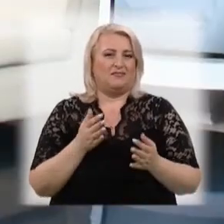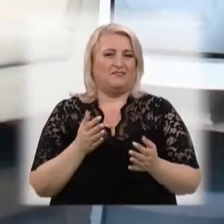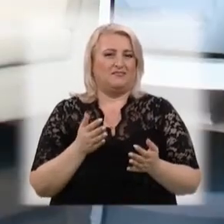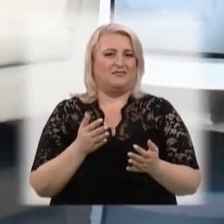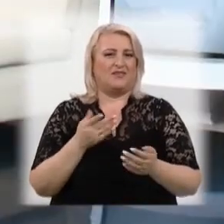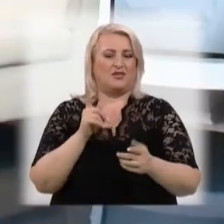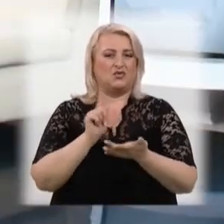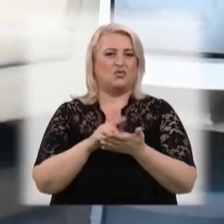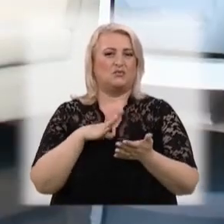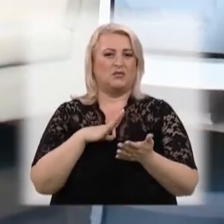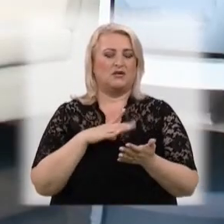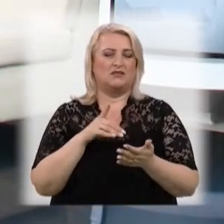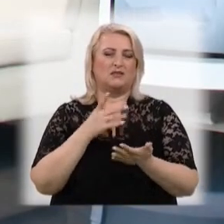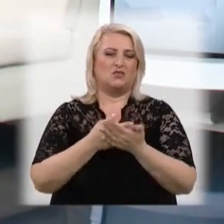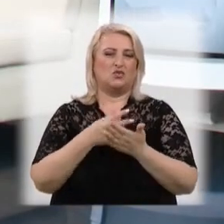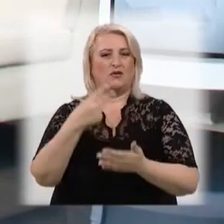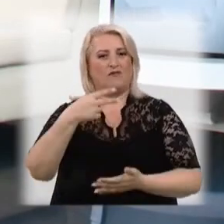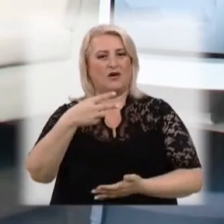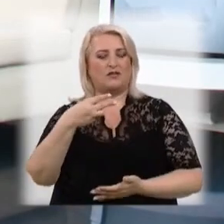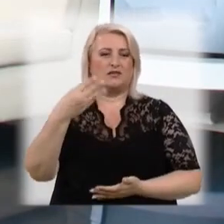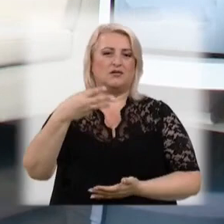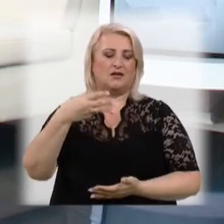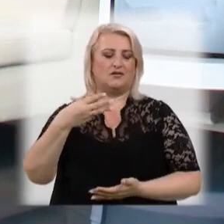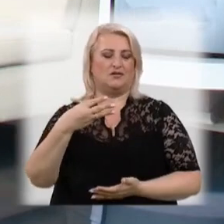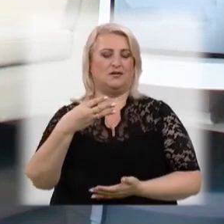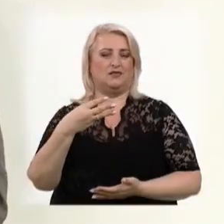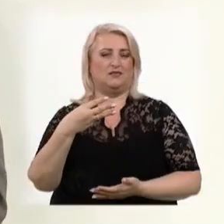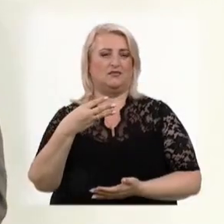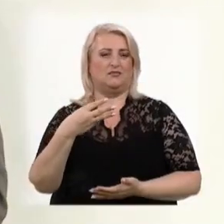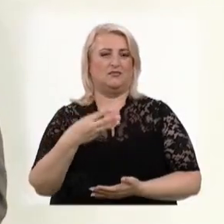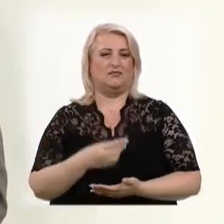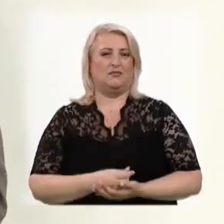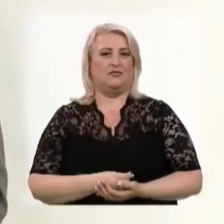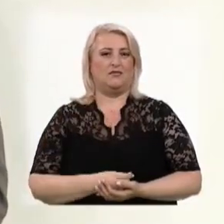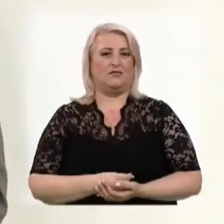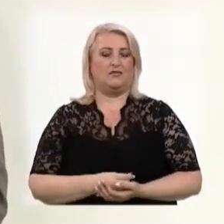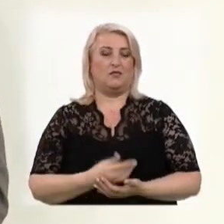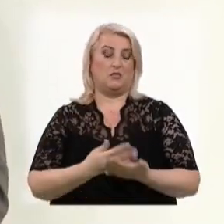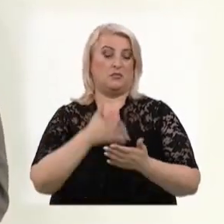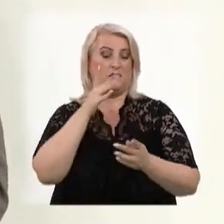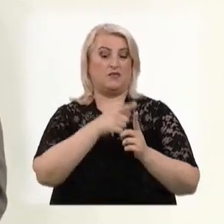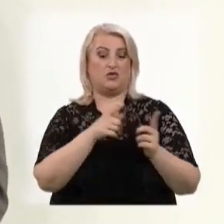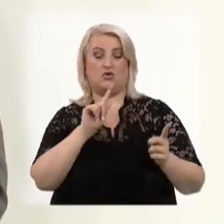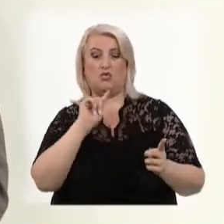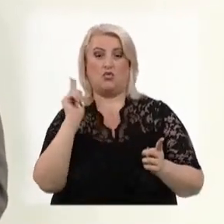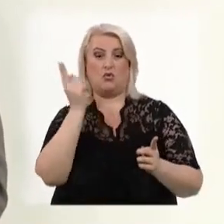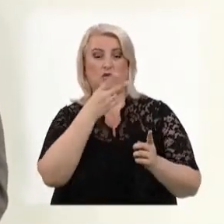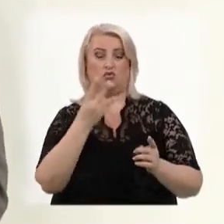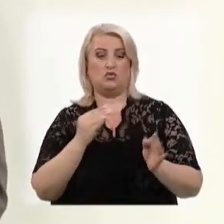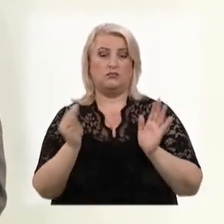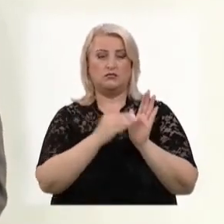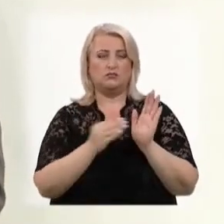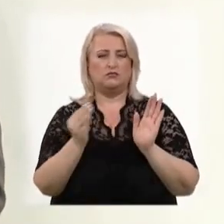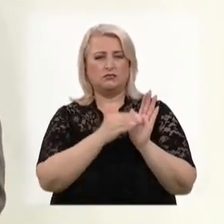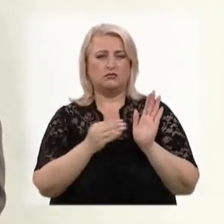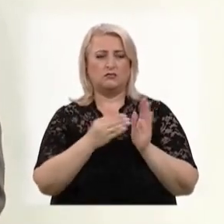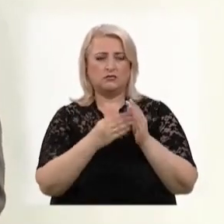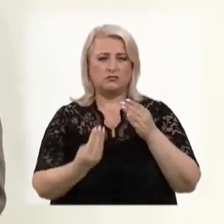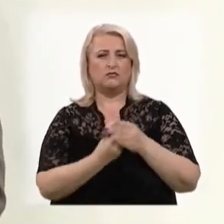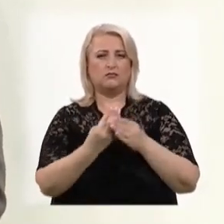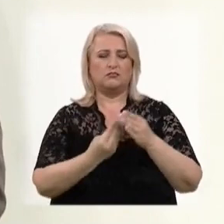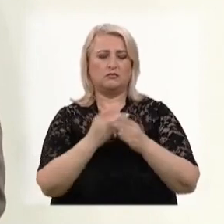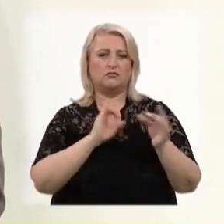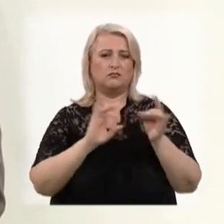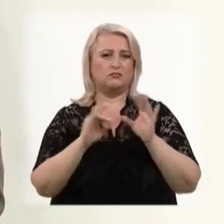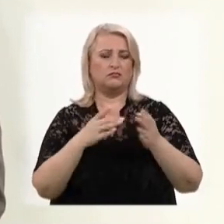el trebuie să aibă cu tine Măcar vreo 20 30 de tineri asta înseamnă că nu vă trebuie un an de zile să setezi publicitate sa cheltui pe